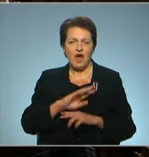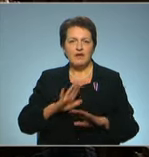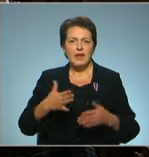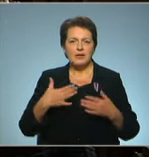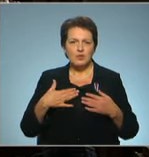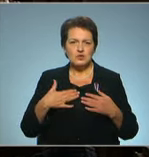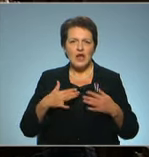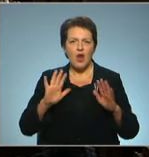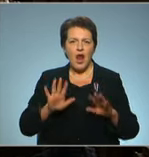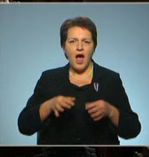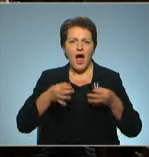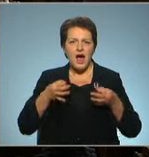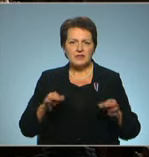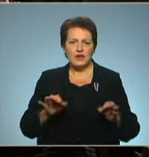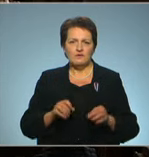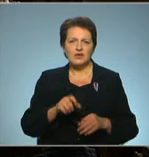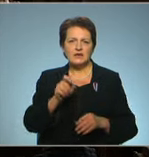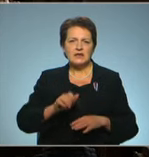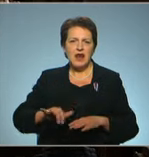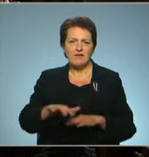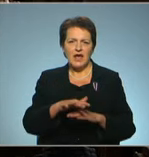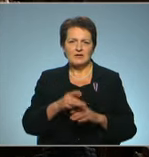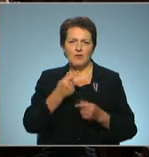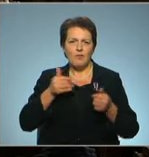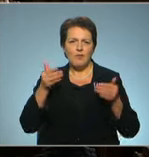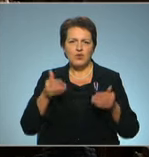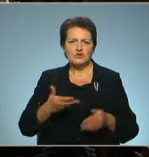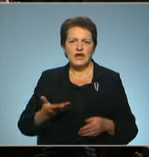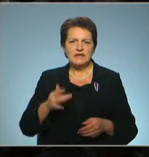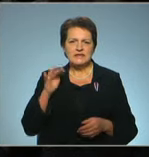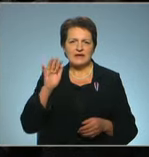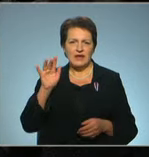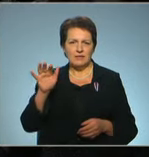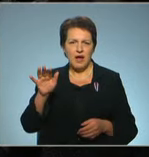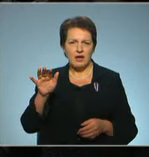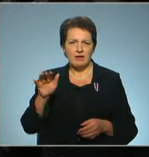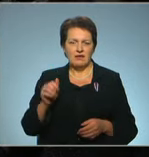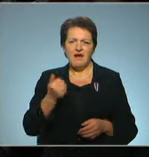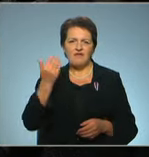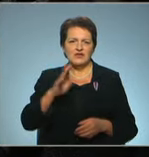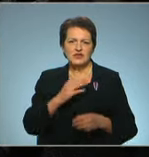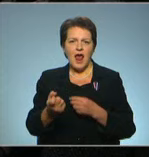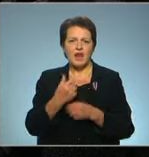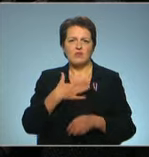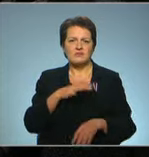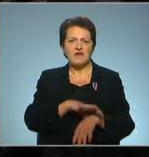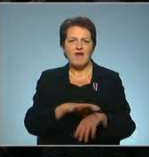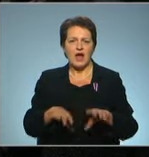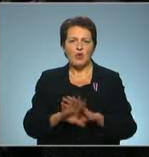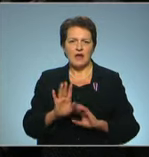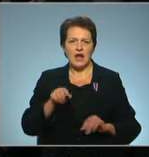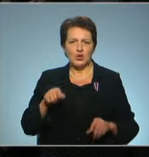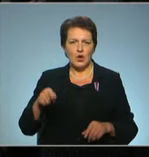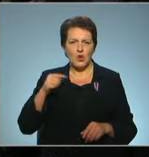mūsējo, lai atbrīvotu cilvēci mūžīgai dzīvībai. Viņš neliek mums vergot, lai to